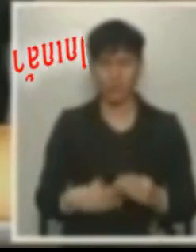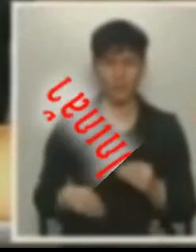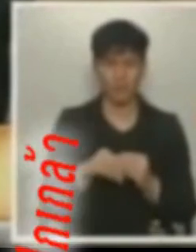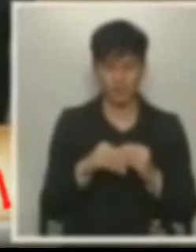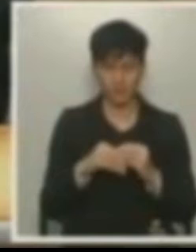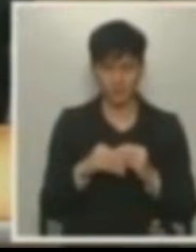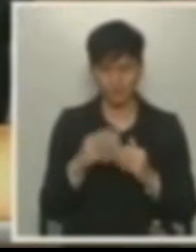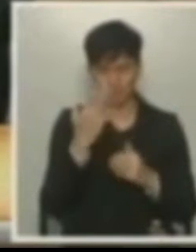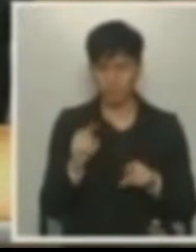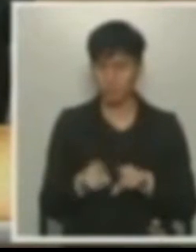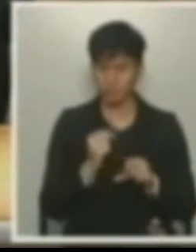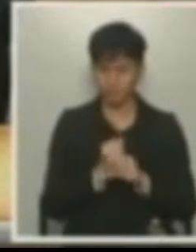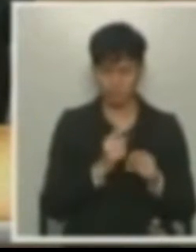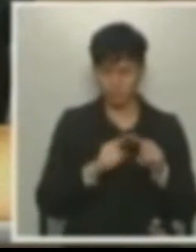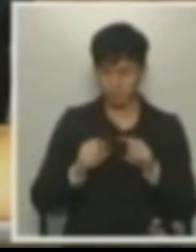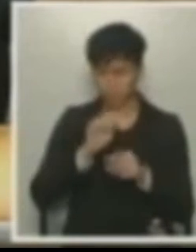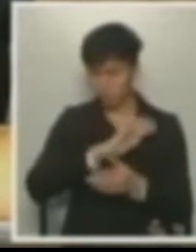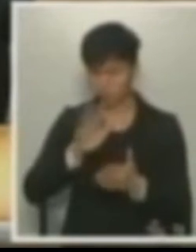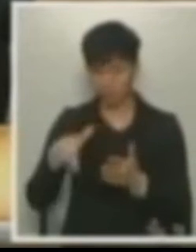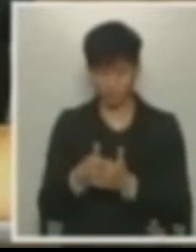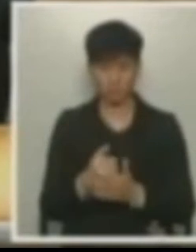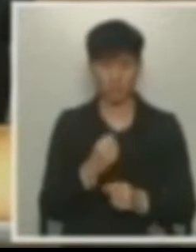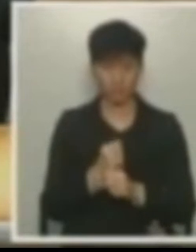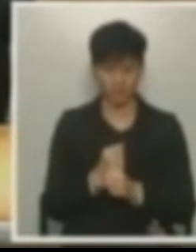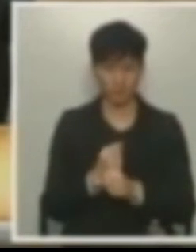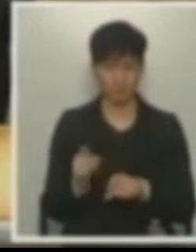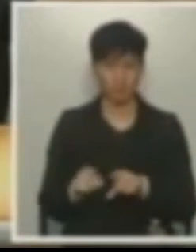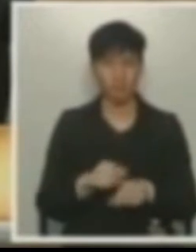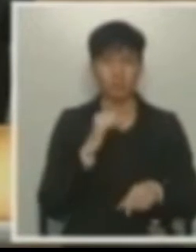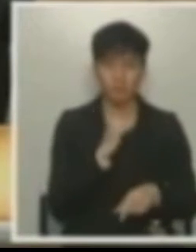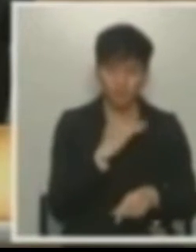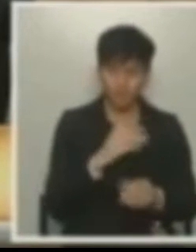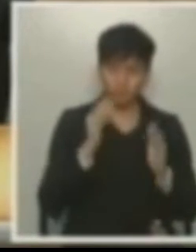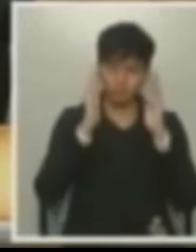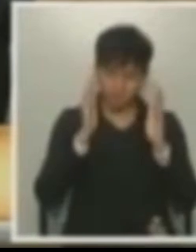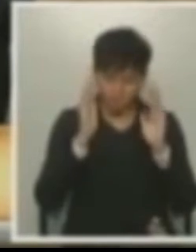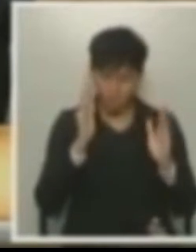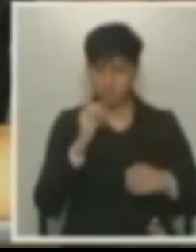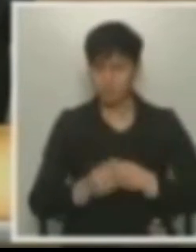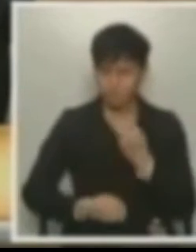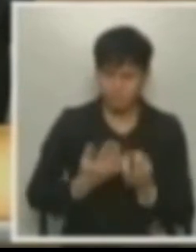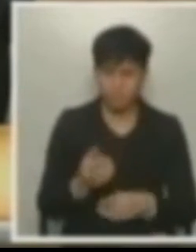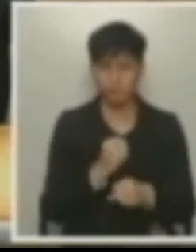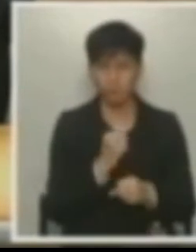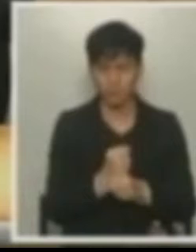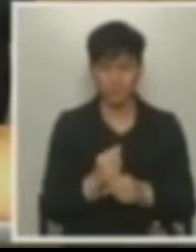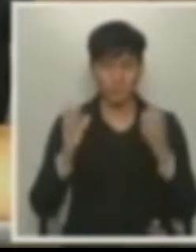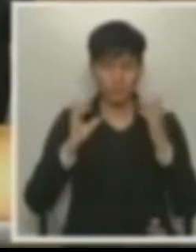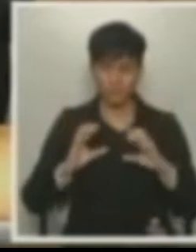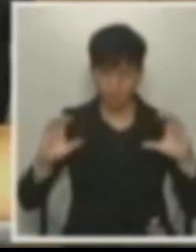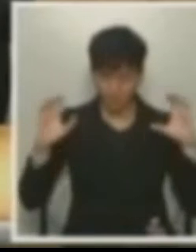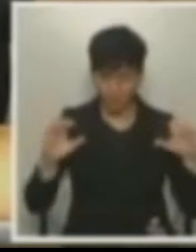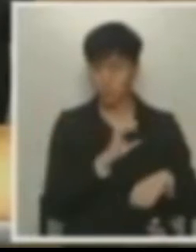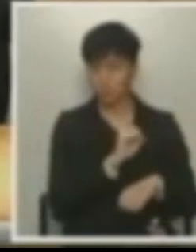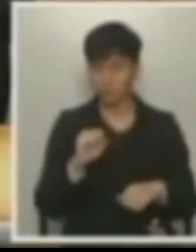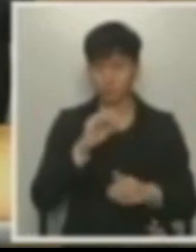มาได้เนี่ยนะครับเราใช้ความขยันขันแข็งนะครับการทุ่มเทการทำงานของข้าราชการสภาผู้แทนราษฎรนะครับ